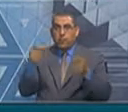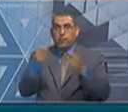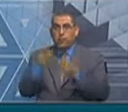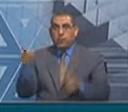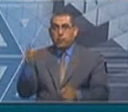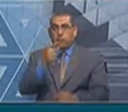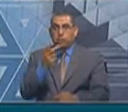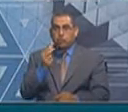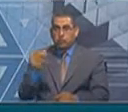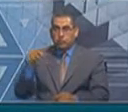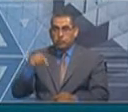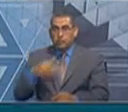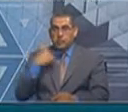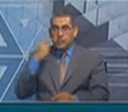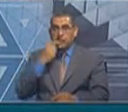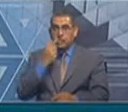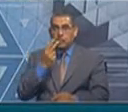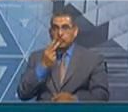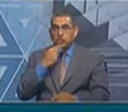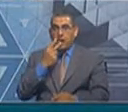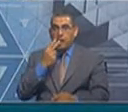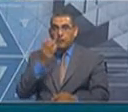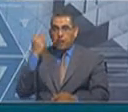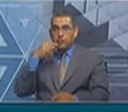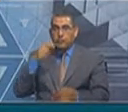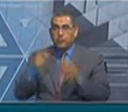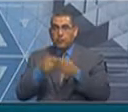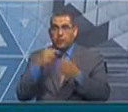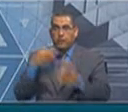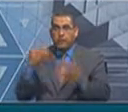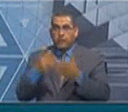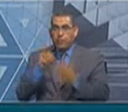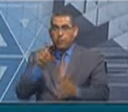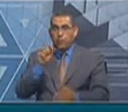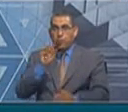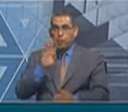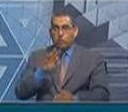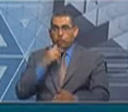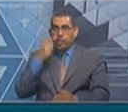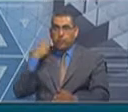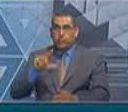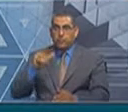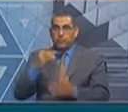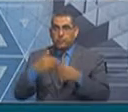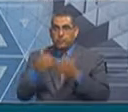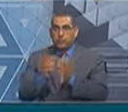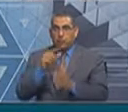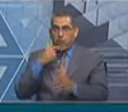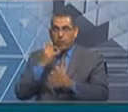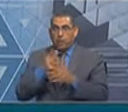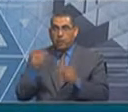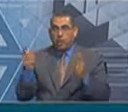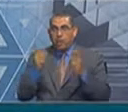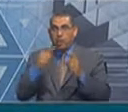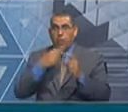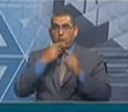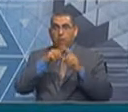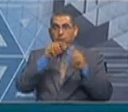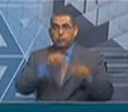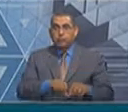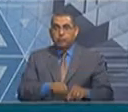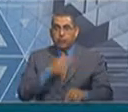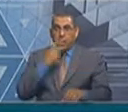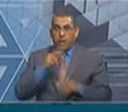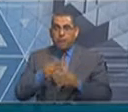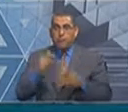2020 كما حدث عام 2000 عندما حكمت لصالح جورج بوش الابن ضد المرشح الديمقراطي الجور. كما يخشى الديمقراطيون